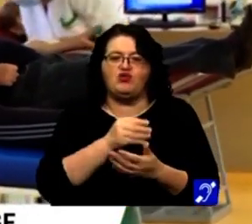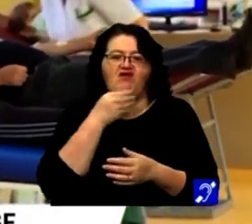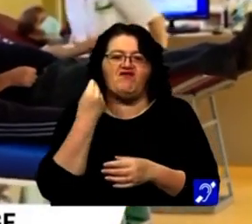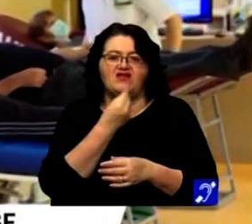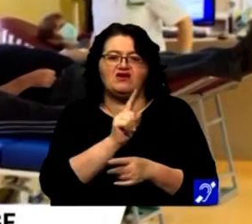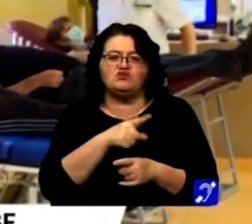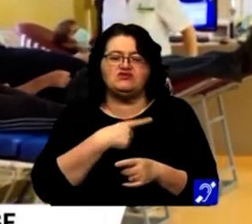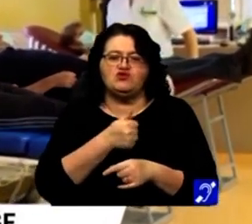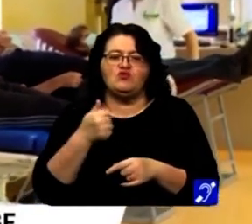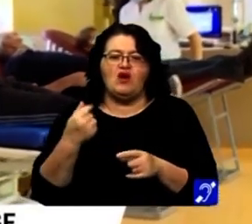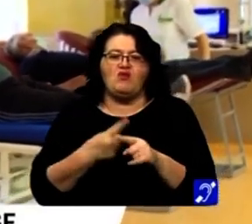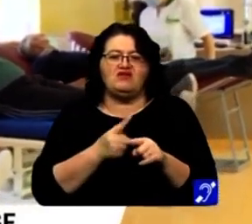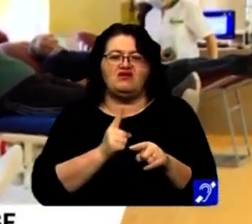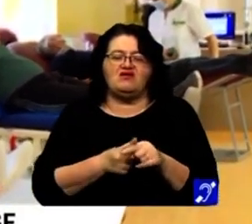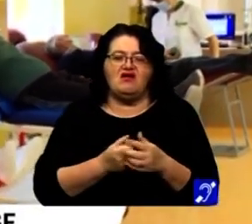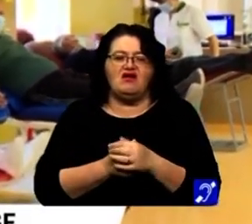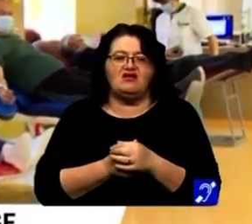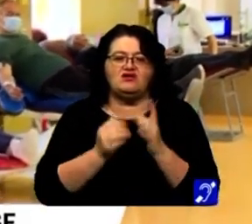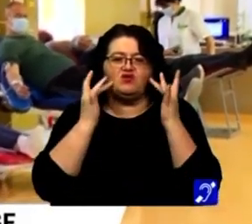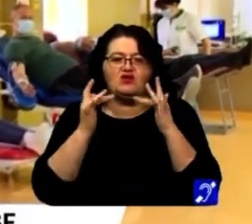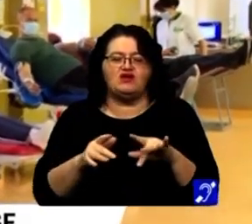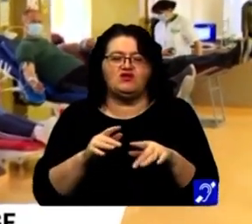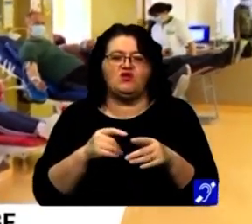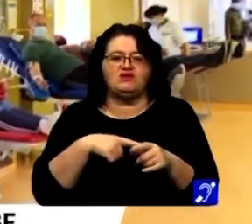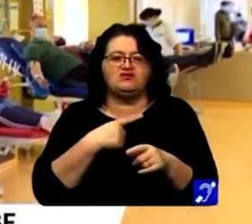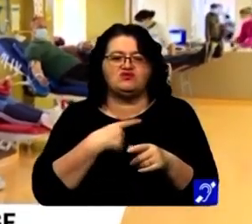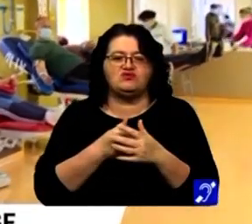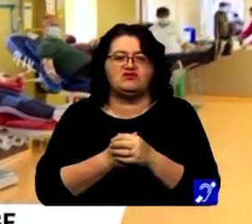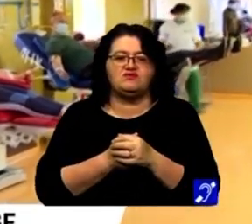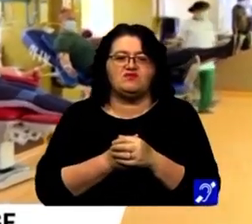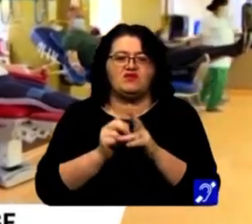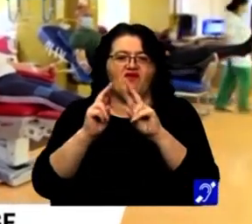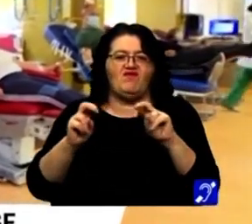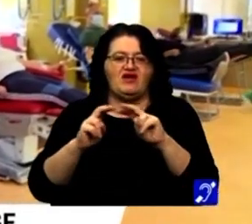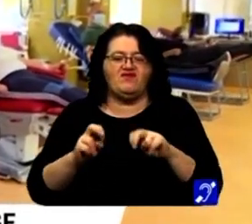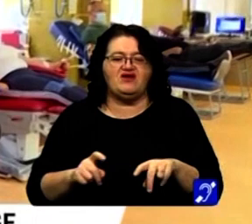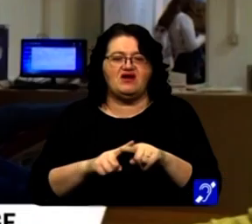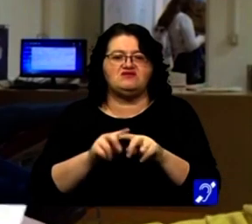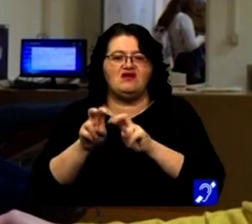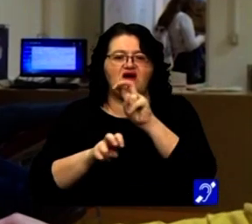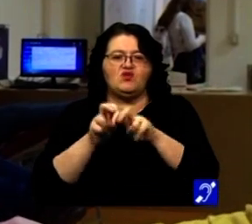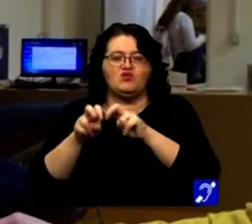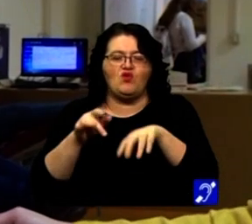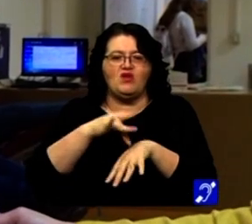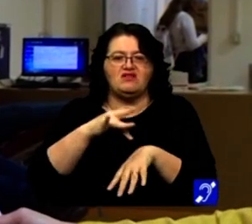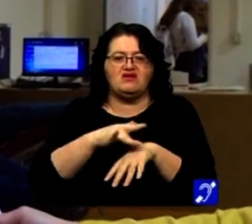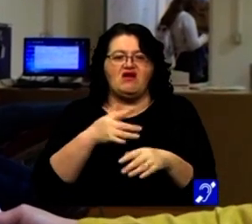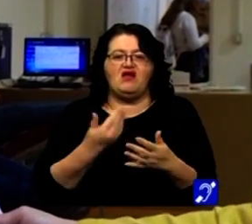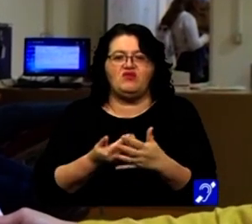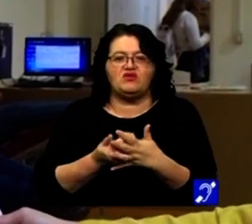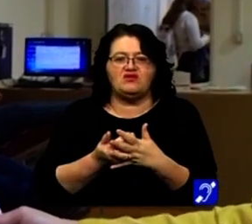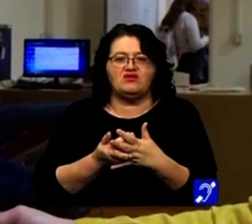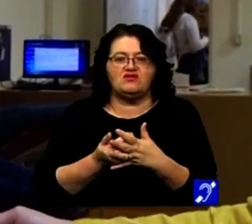nu sunt însă doar de ordin material. Donatorii fidelizați sunt verificați la consultul medical, astfel